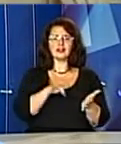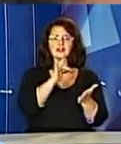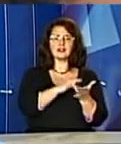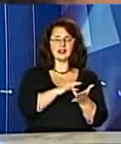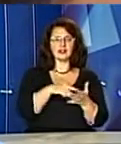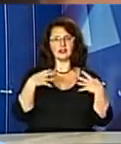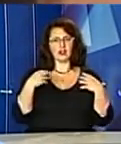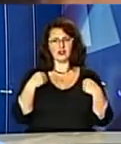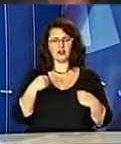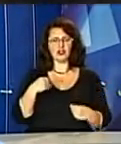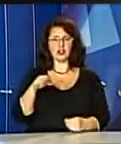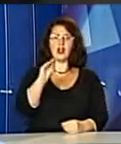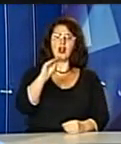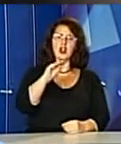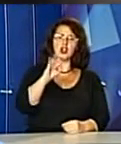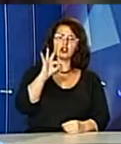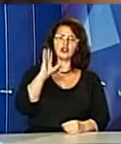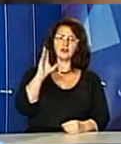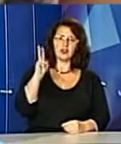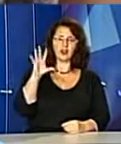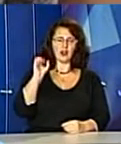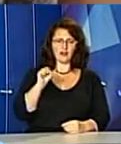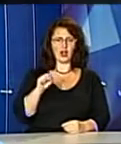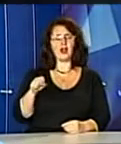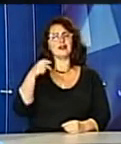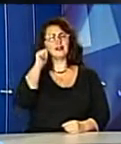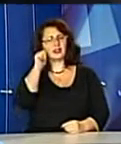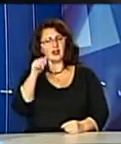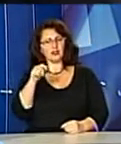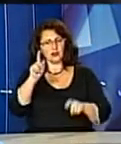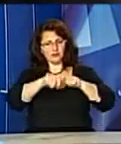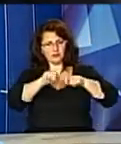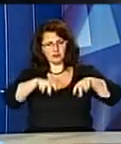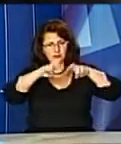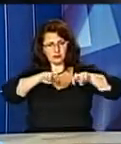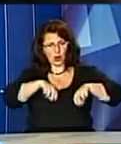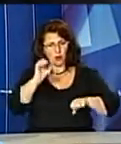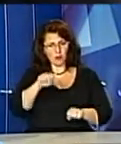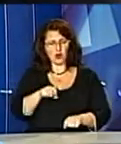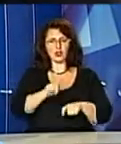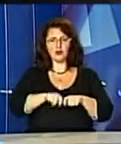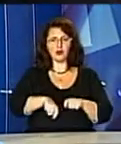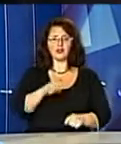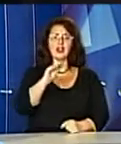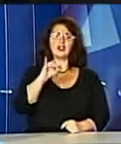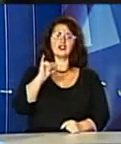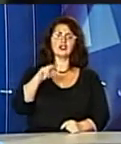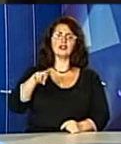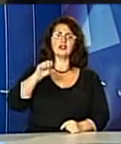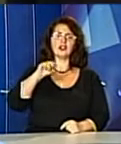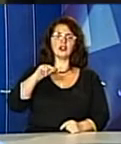Жовківщині обстежитися можна буде завтра, в Мустиському районі – 24 листопада, у Жидачівському – 25,